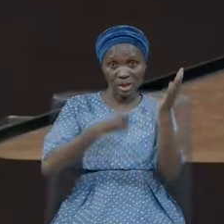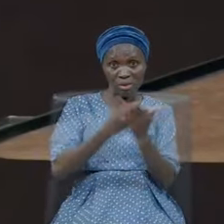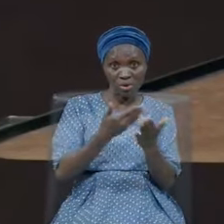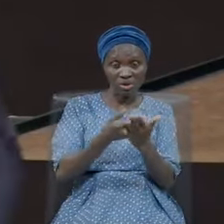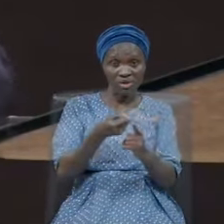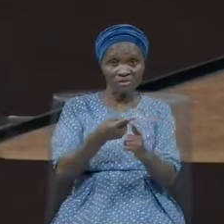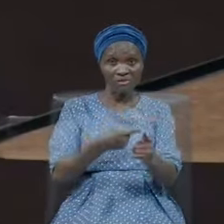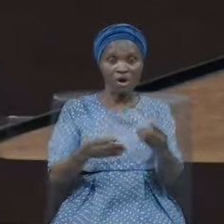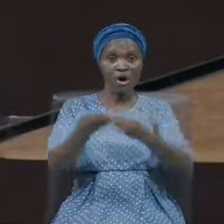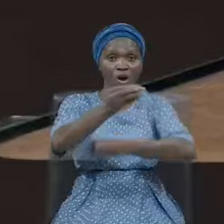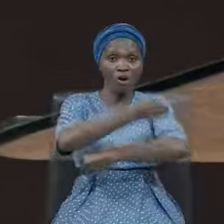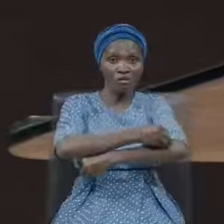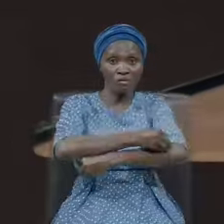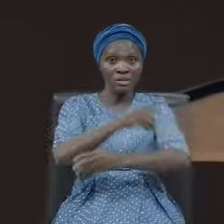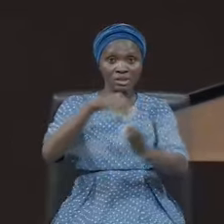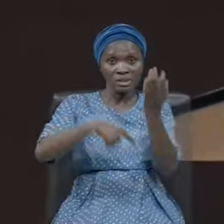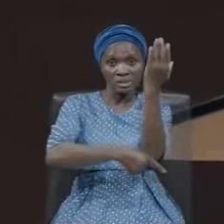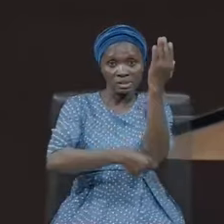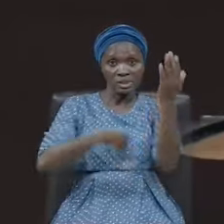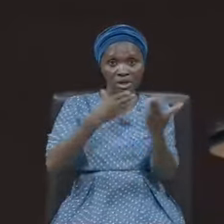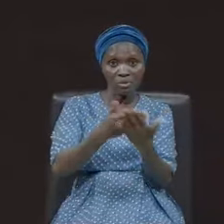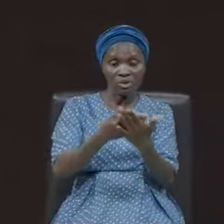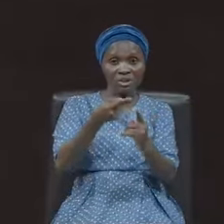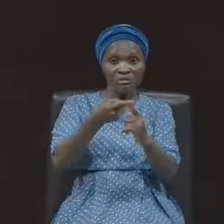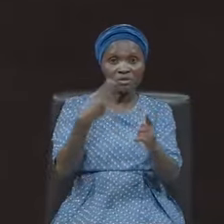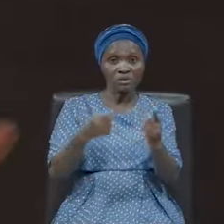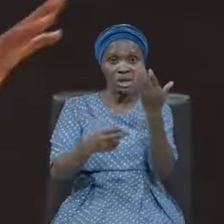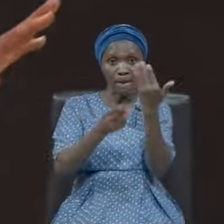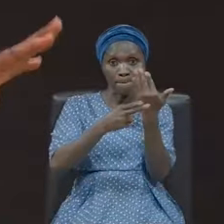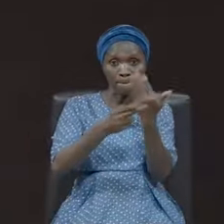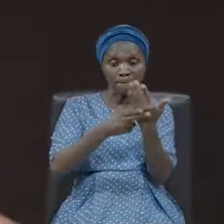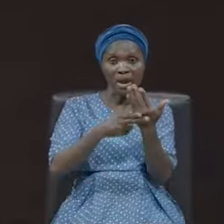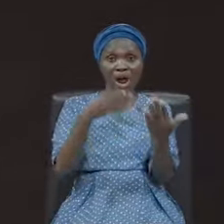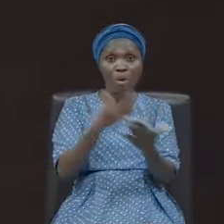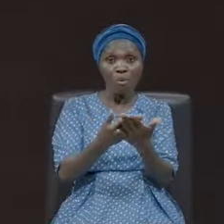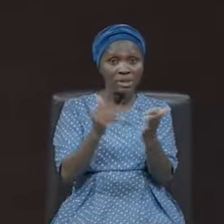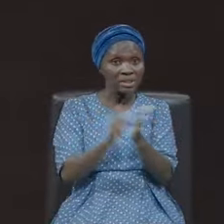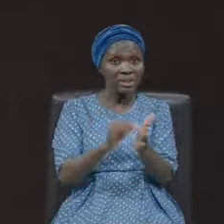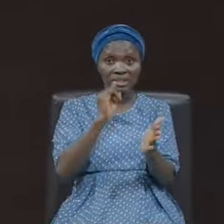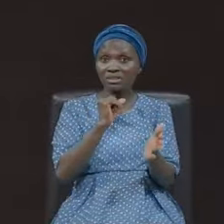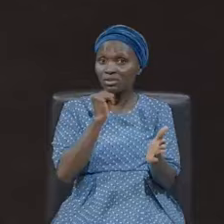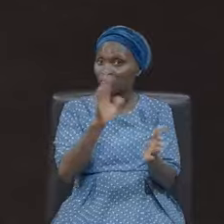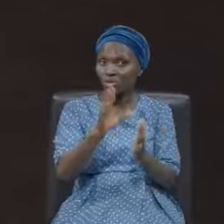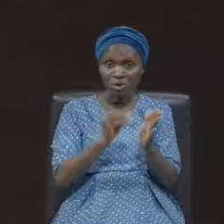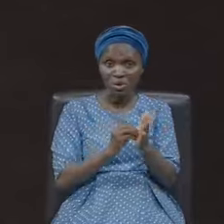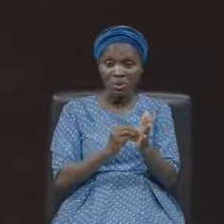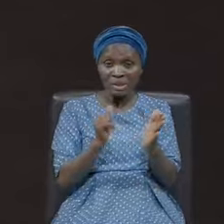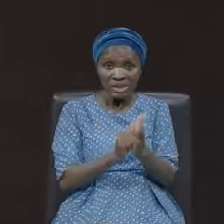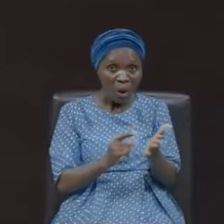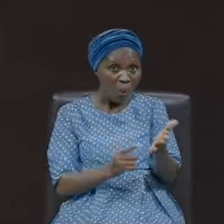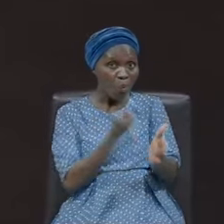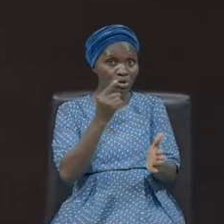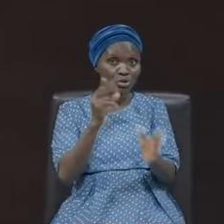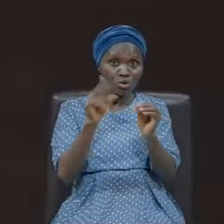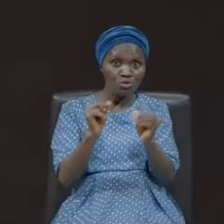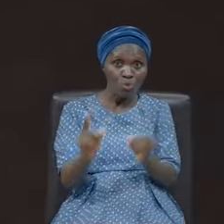vous détournez l'argent de la banque, l'argent qui n'est pas pour vous, dès que les gens ne sont pas là, tu voles